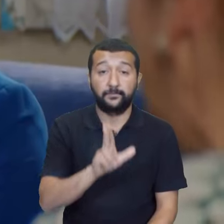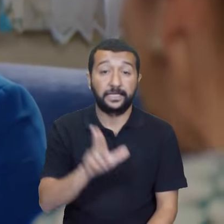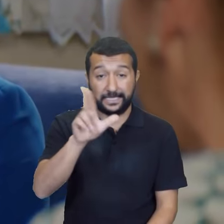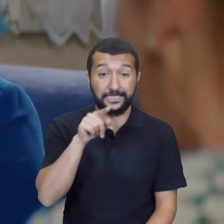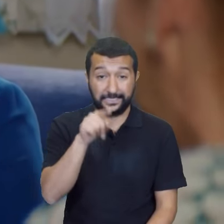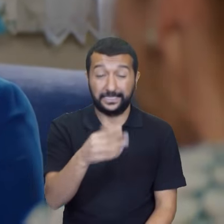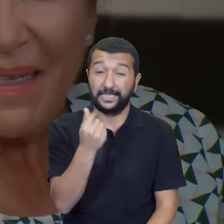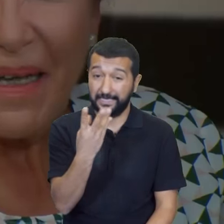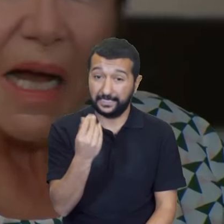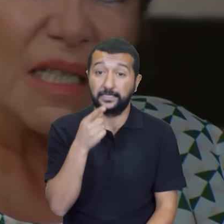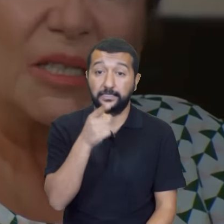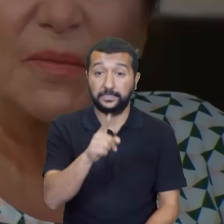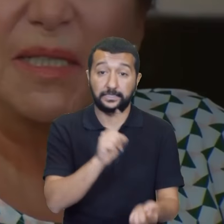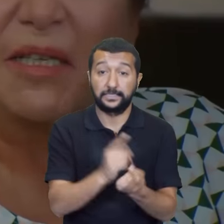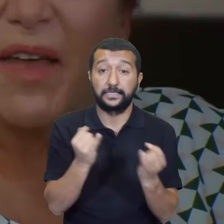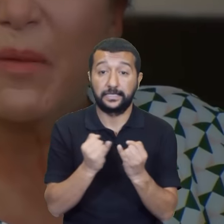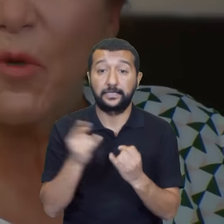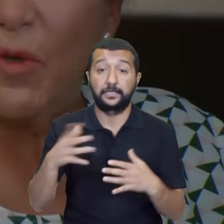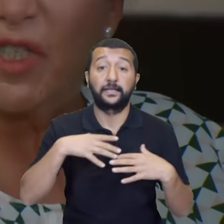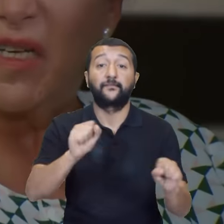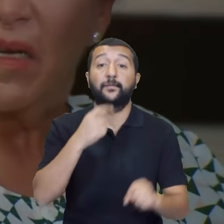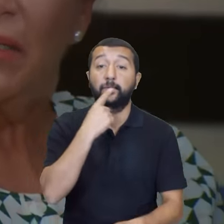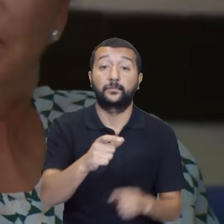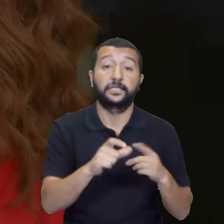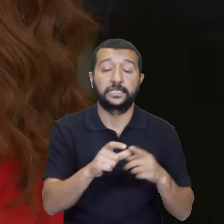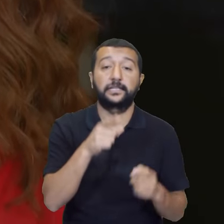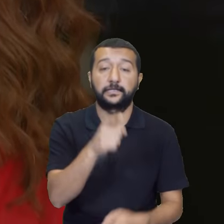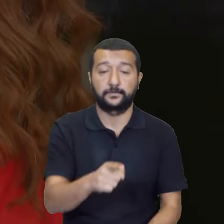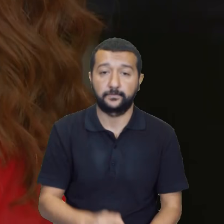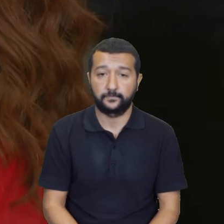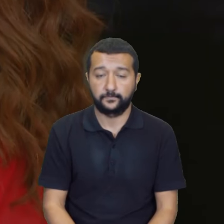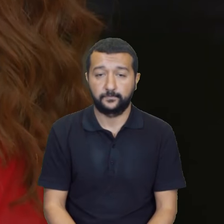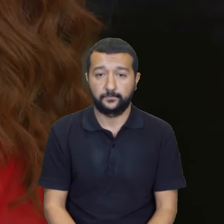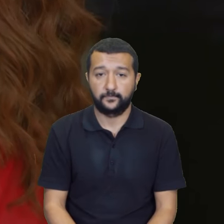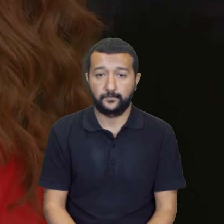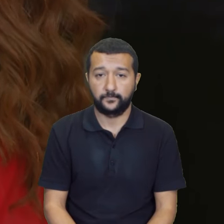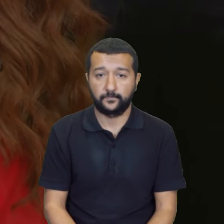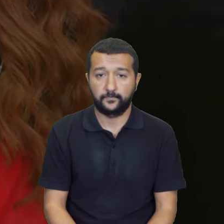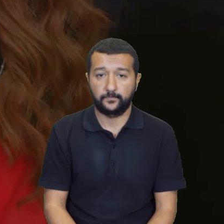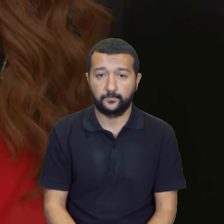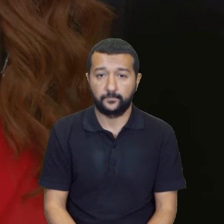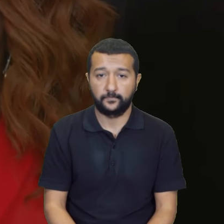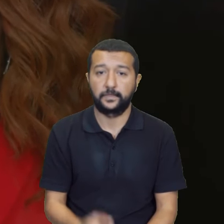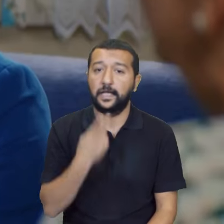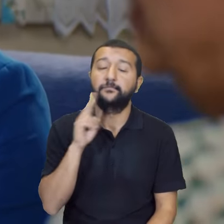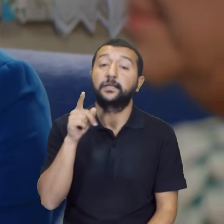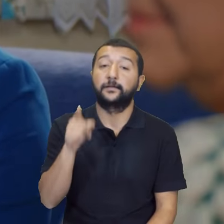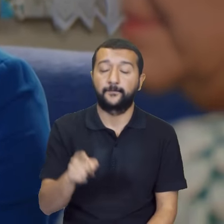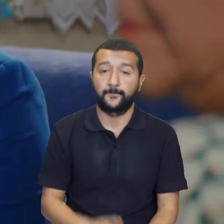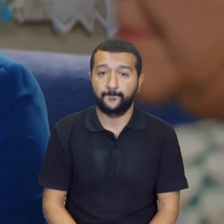27. kez sana kardeşimi vermiyorum Şener. Ayşen umutla beklerken kızı verdi.